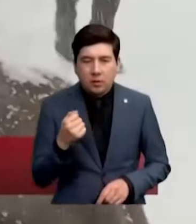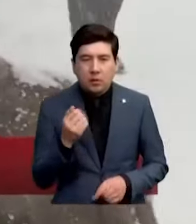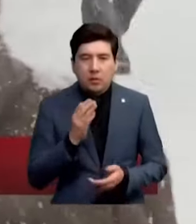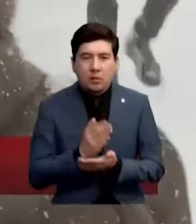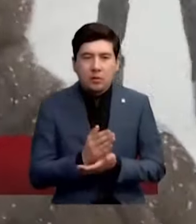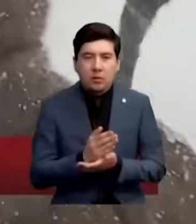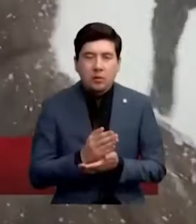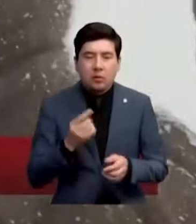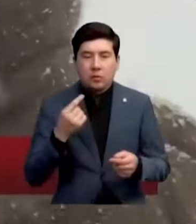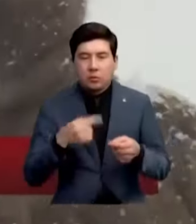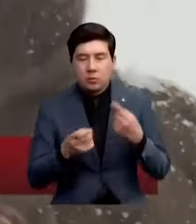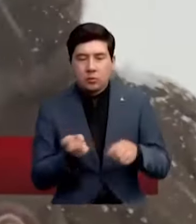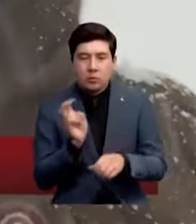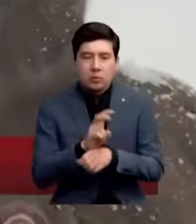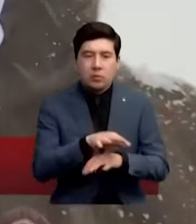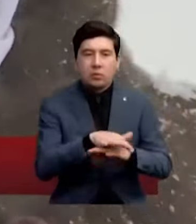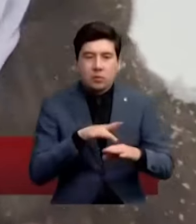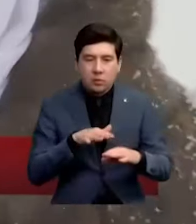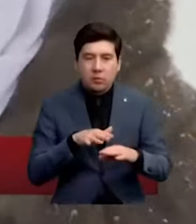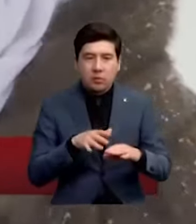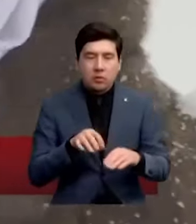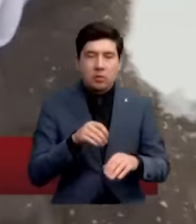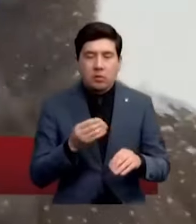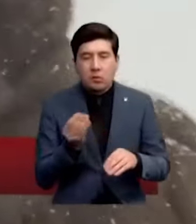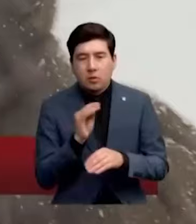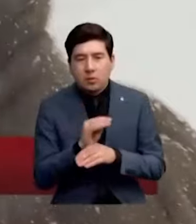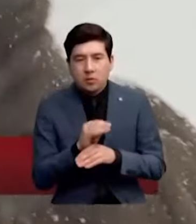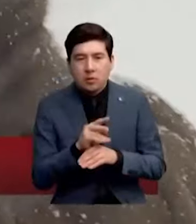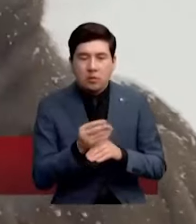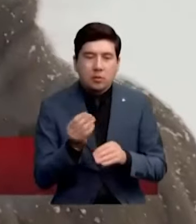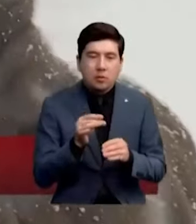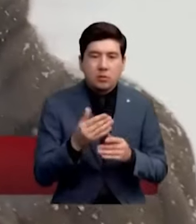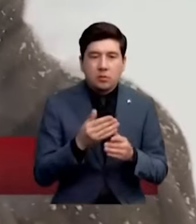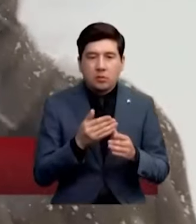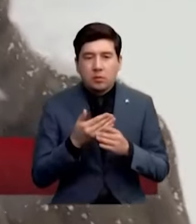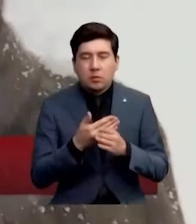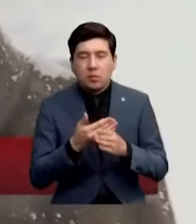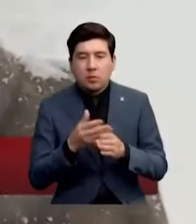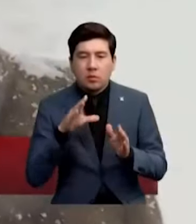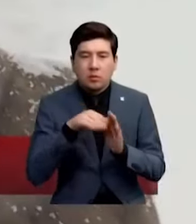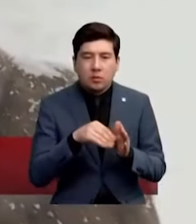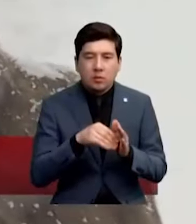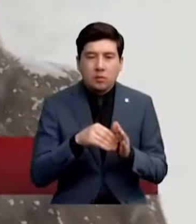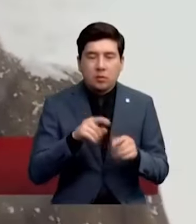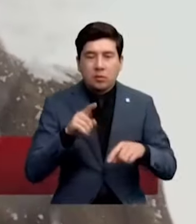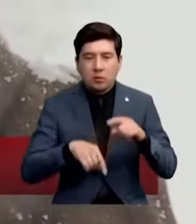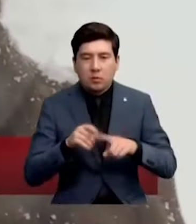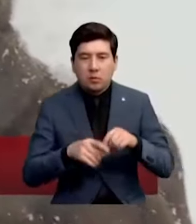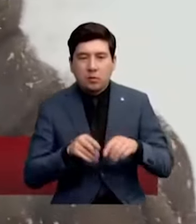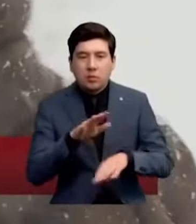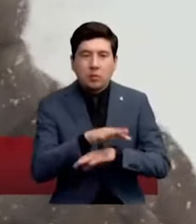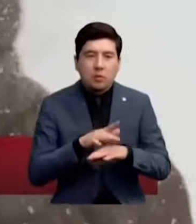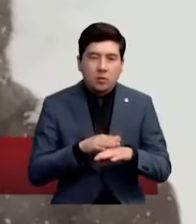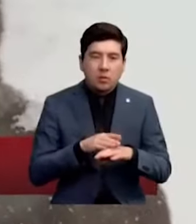мысалы бір-біріне барып кешірім сұрап, өздерінің жаңағы артық кеткен, ағат кеткендерін соларды жаңағындай өзінің ағайынның алдында кешірім